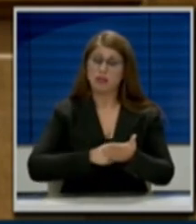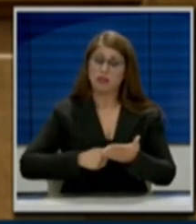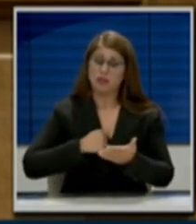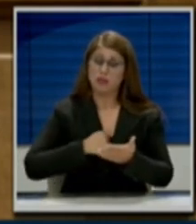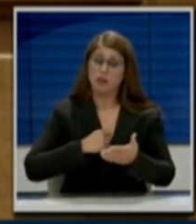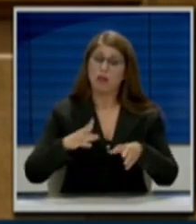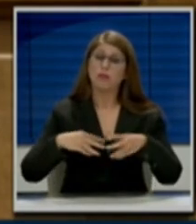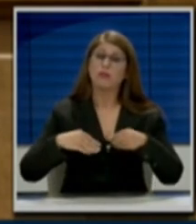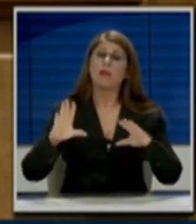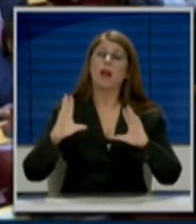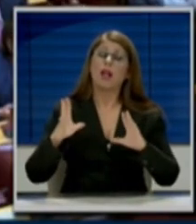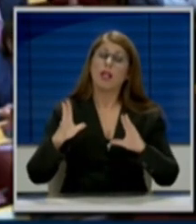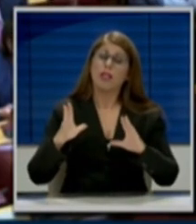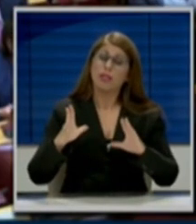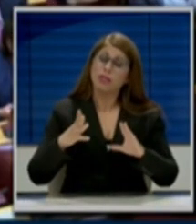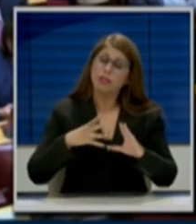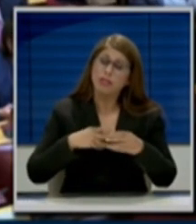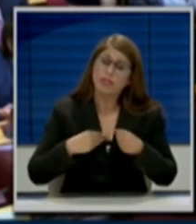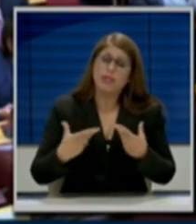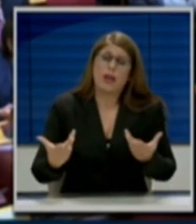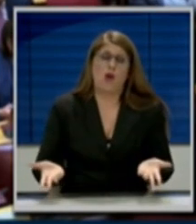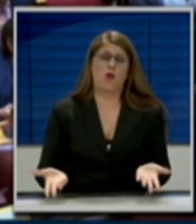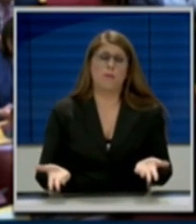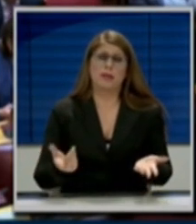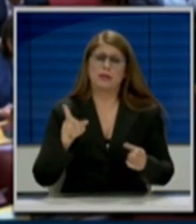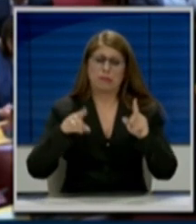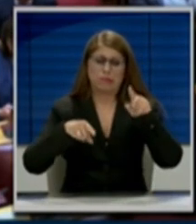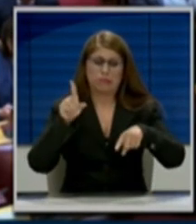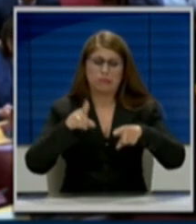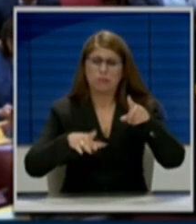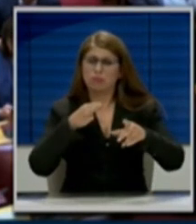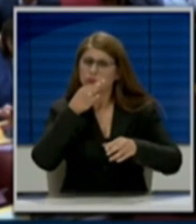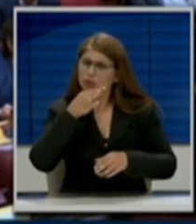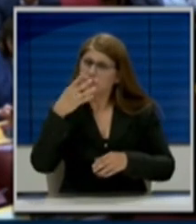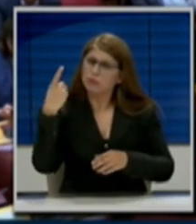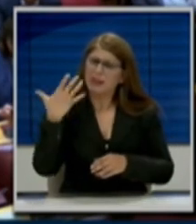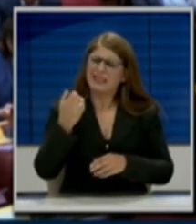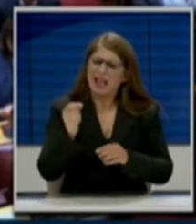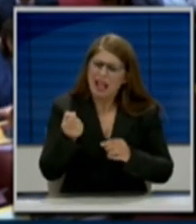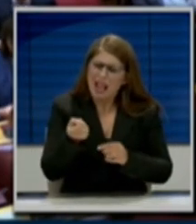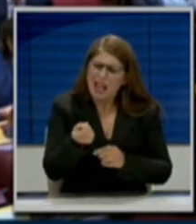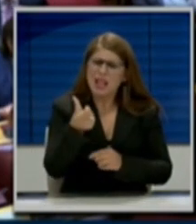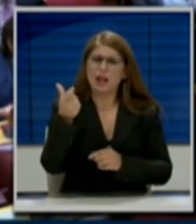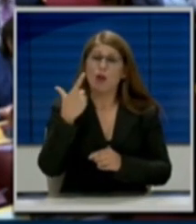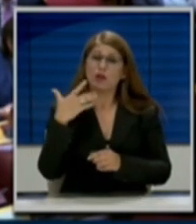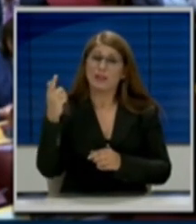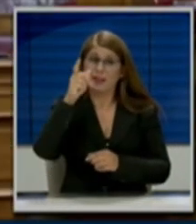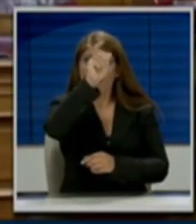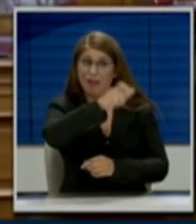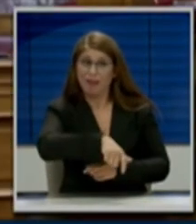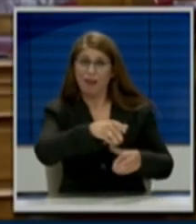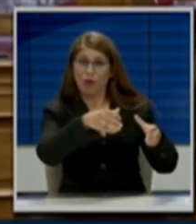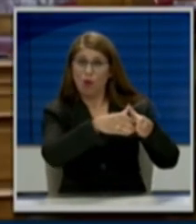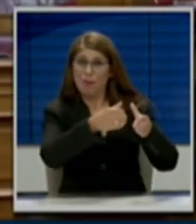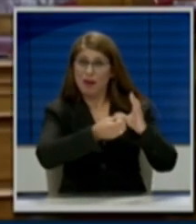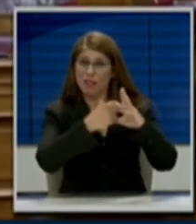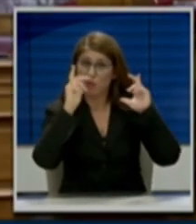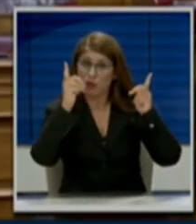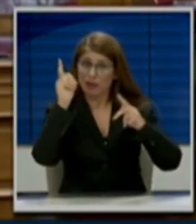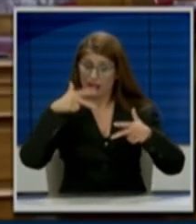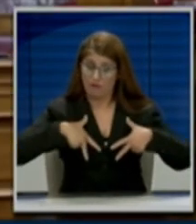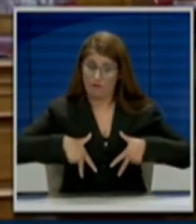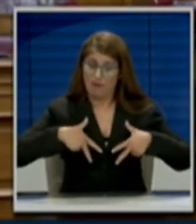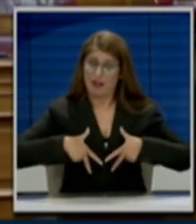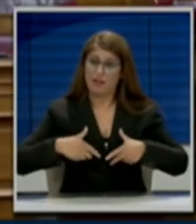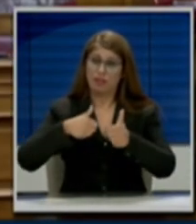μολονότι υπήρξαν κάποιες μεμονωμένες αναφορές, ότι θα ακολουθήσετε μία πολιτική